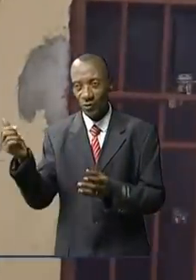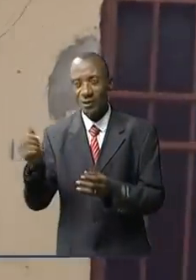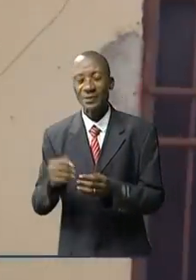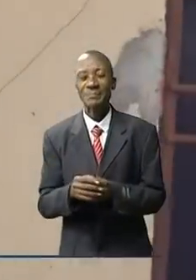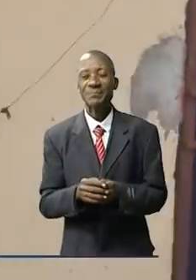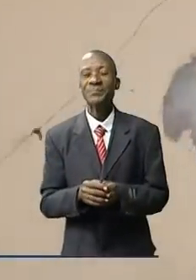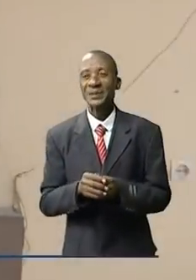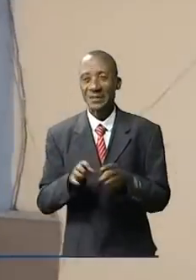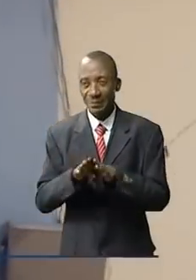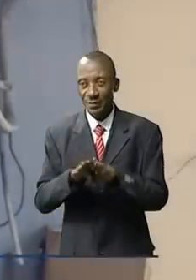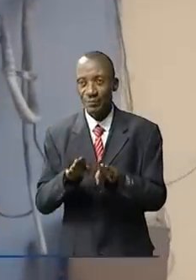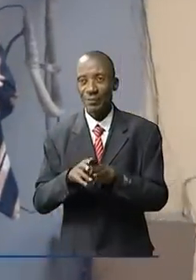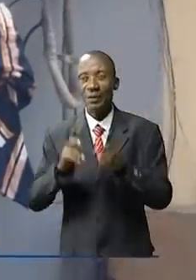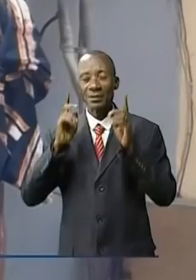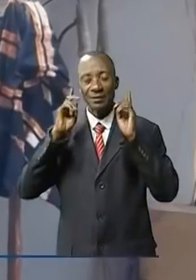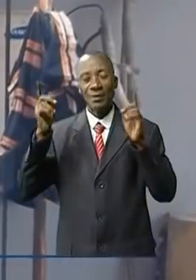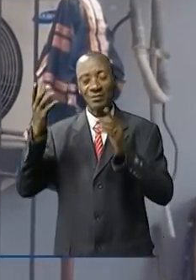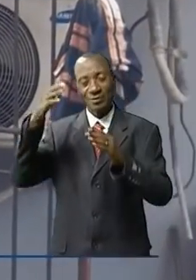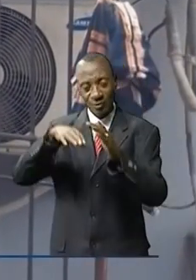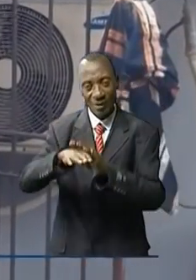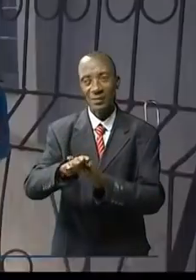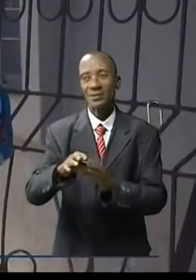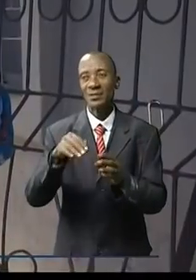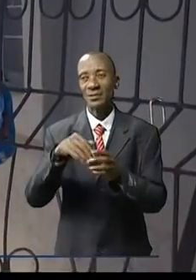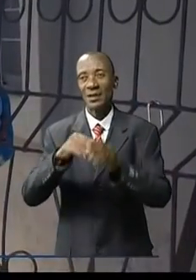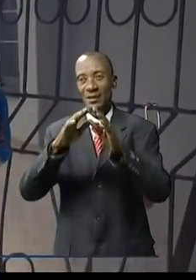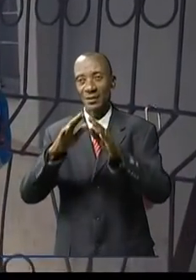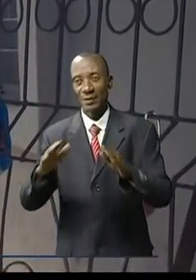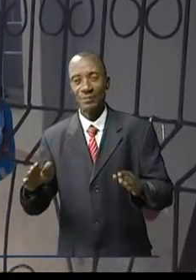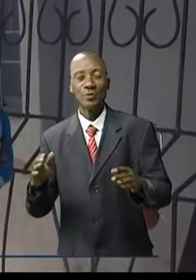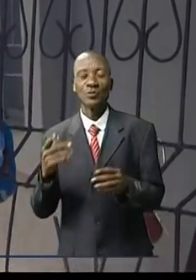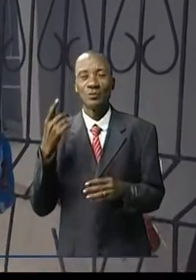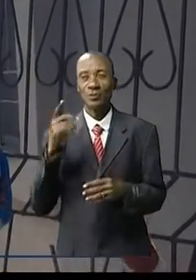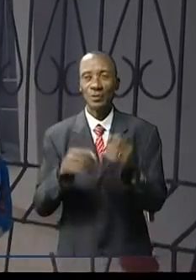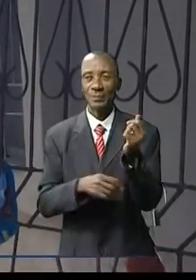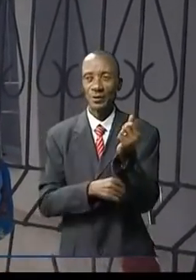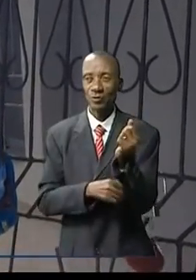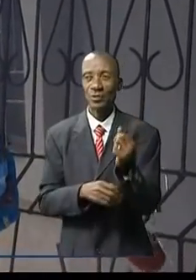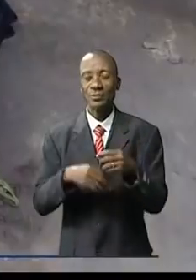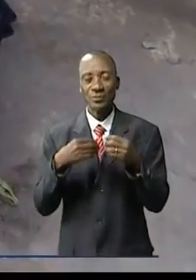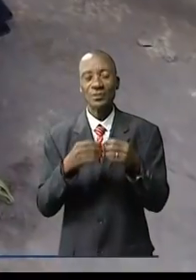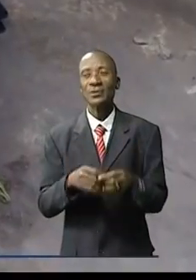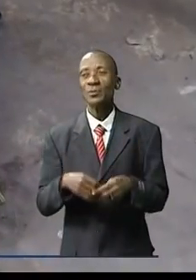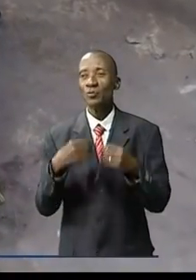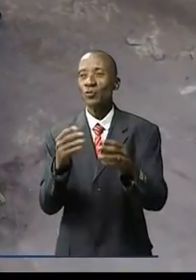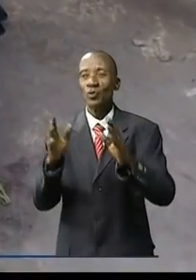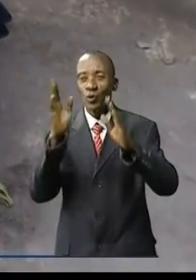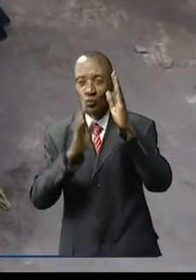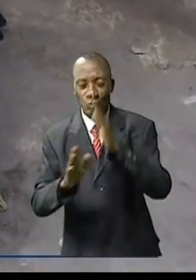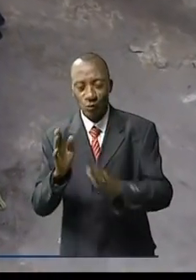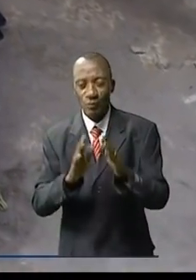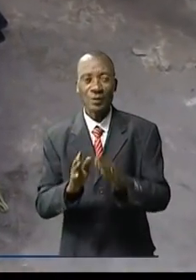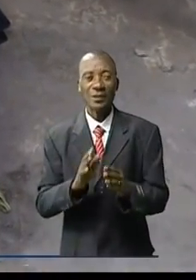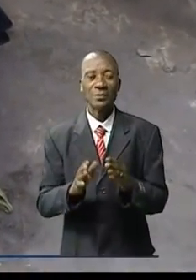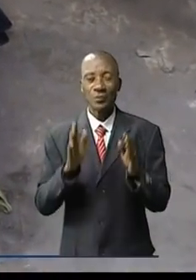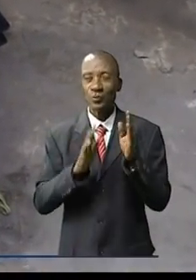cette avenue. Ils étaient armés de machettes et d'autres armes blanches, et également des bâtons et des briques. Ils se